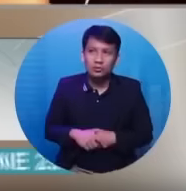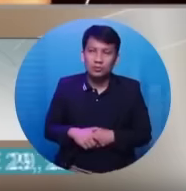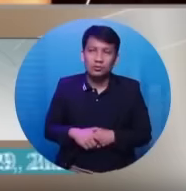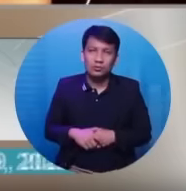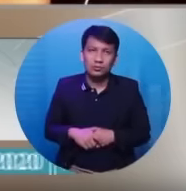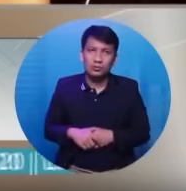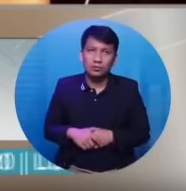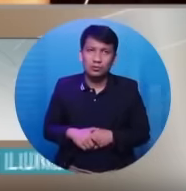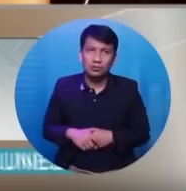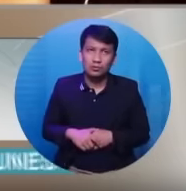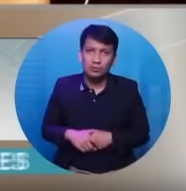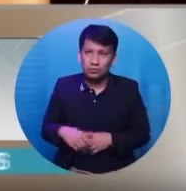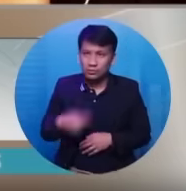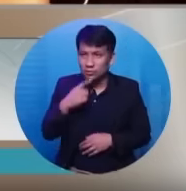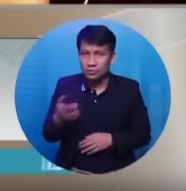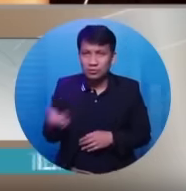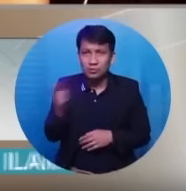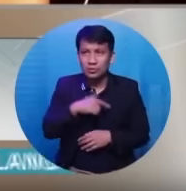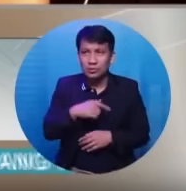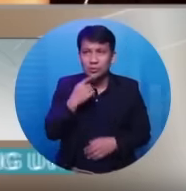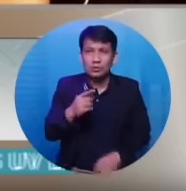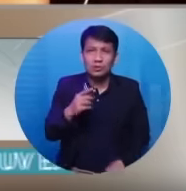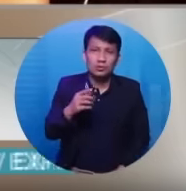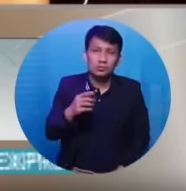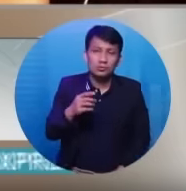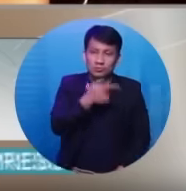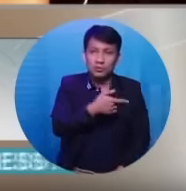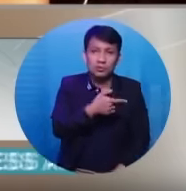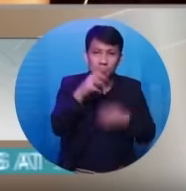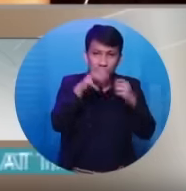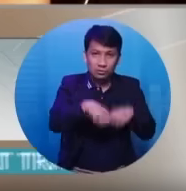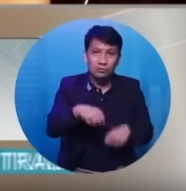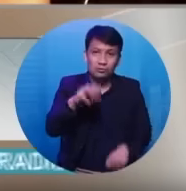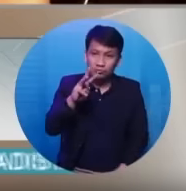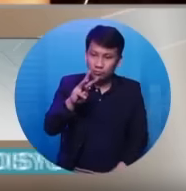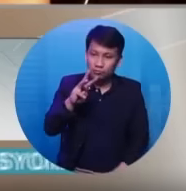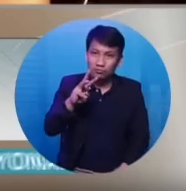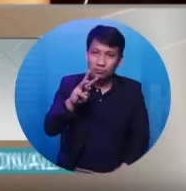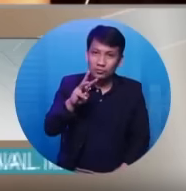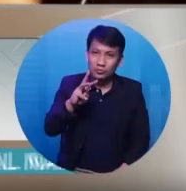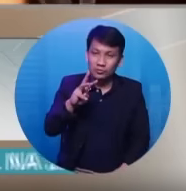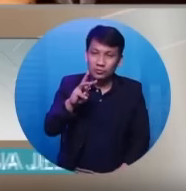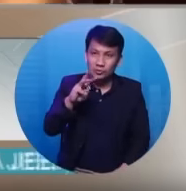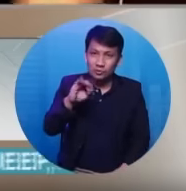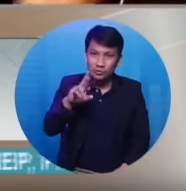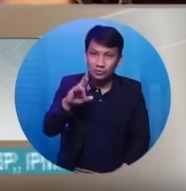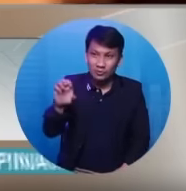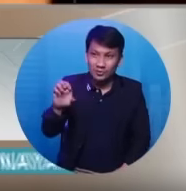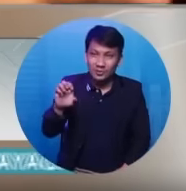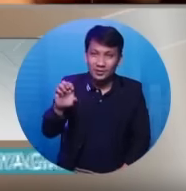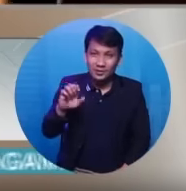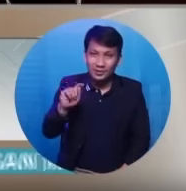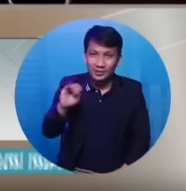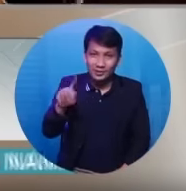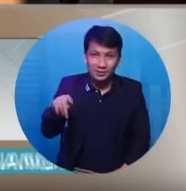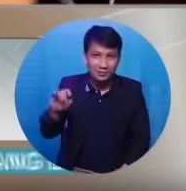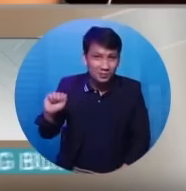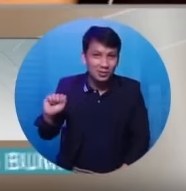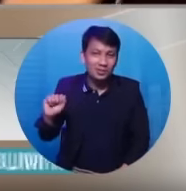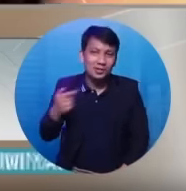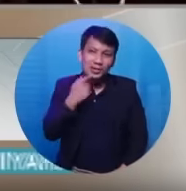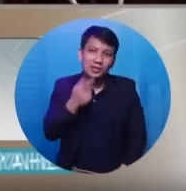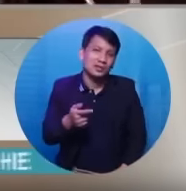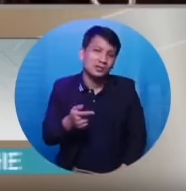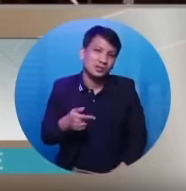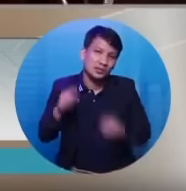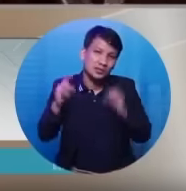sila? Mawawiretapping ka pa rito ng di oras. Baka yan pa ikakukulong mo. Yan, mauna ka pa muna makulong sa wiretapping kaysa sa libel, cyber libel, kaysa